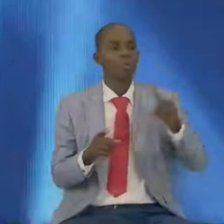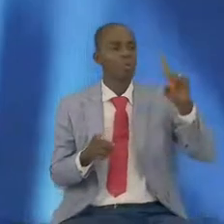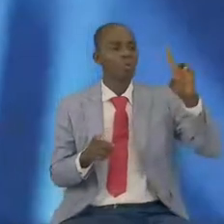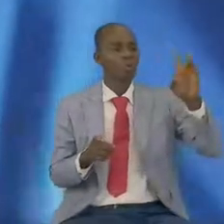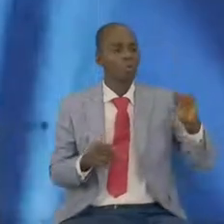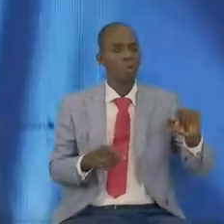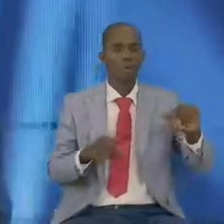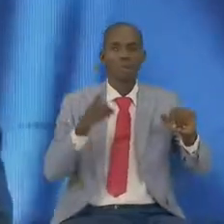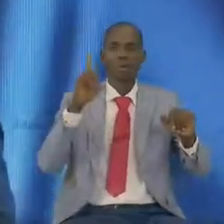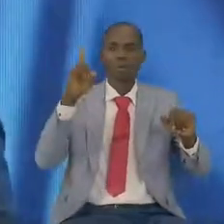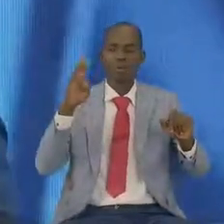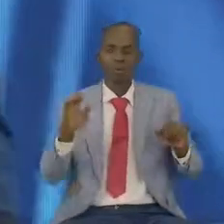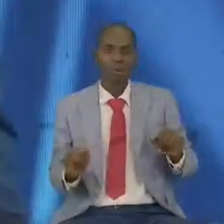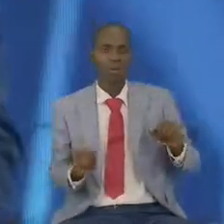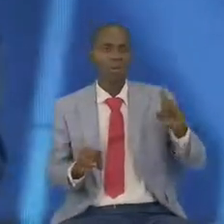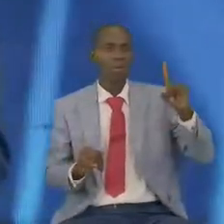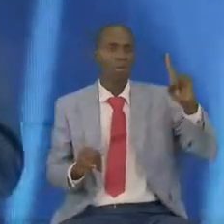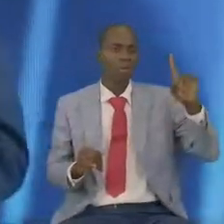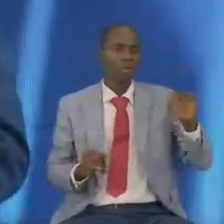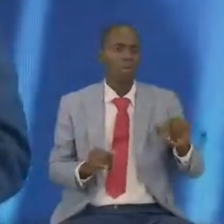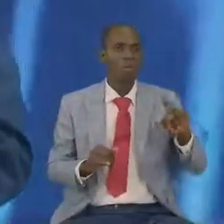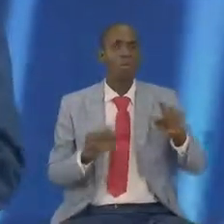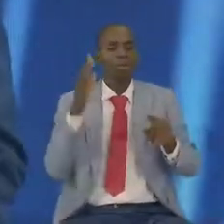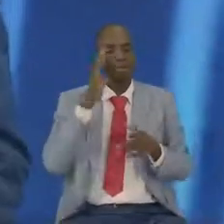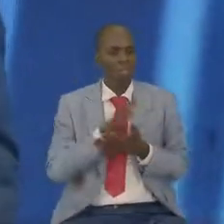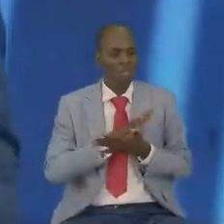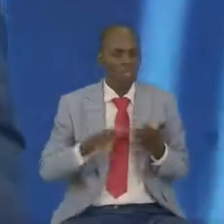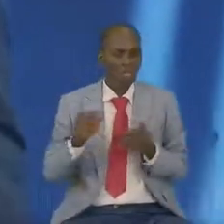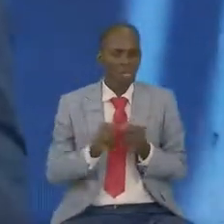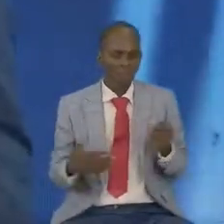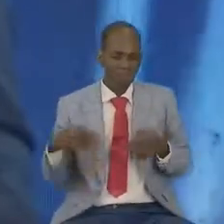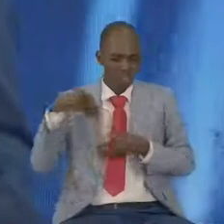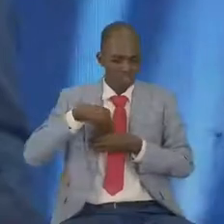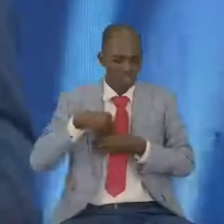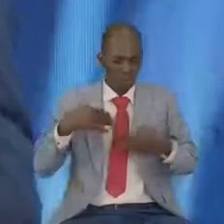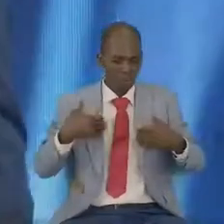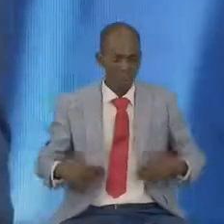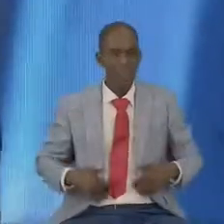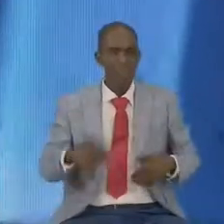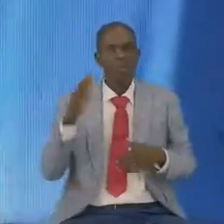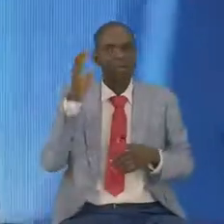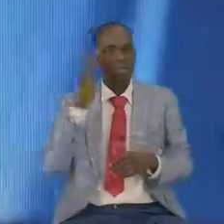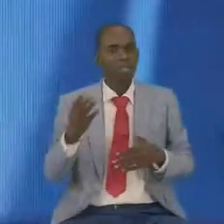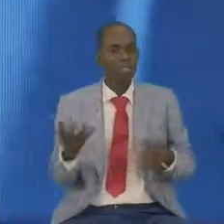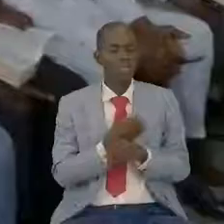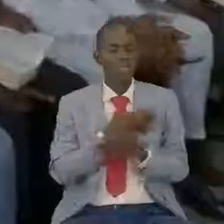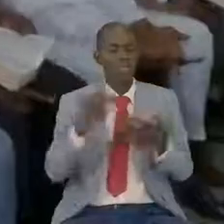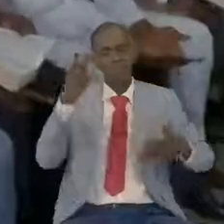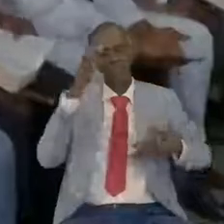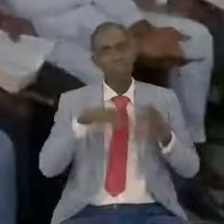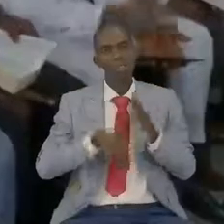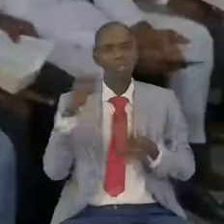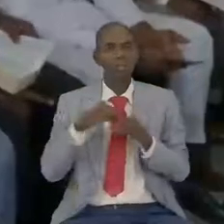à un et il va tout balayer, toute partie de ton corps intérieur. Il va ôter la maladie de toi au nom de